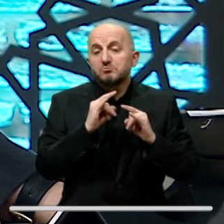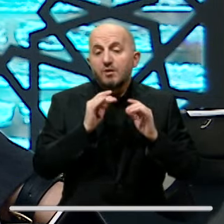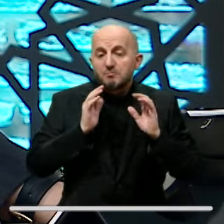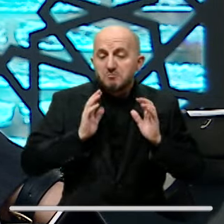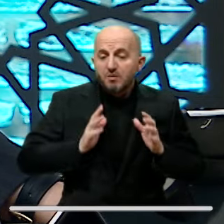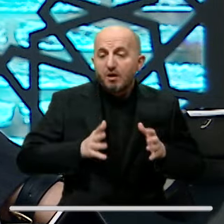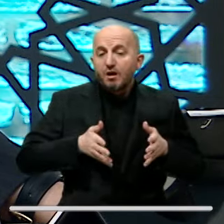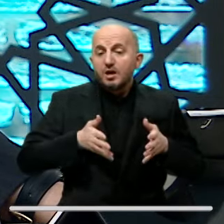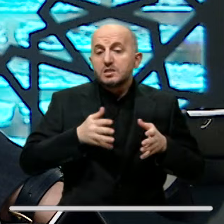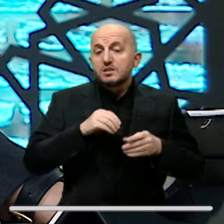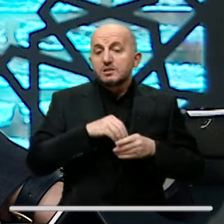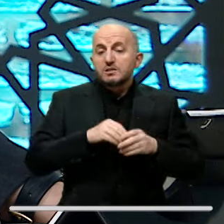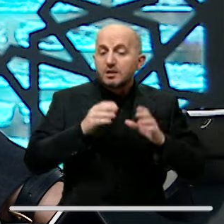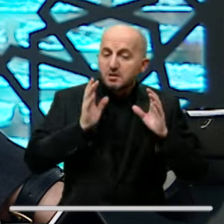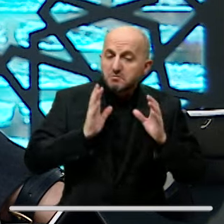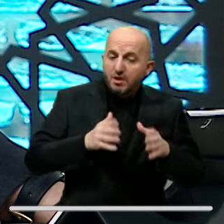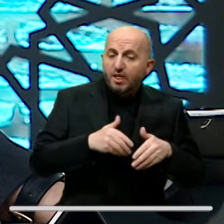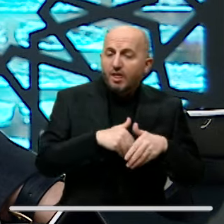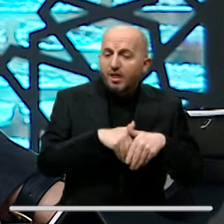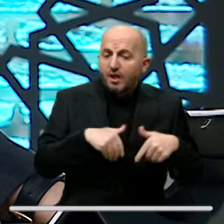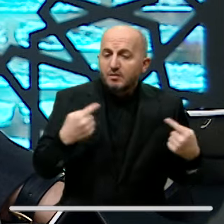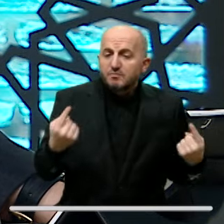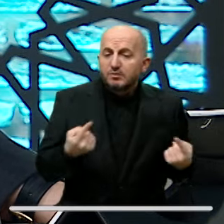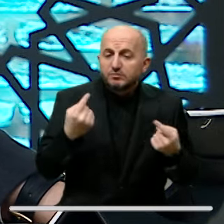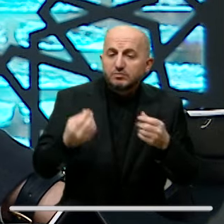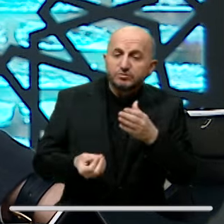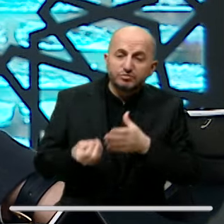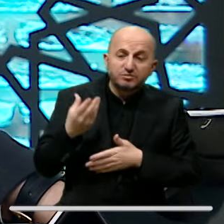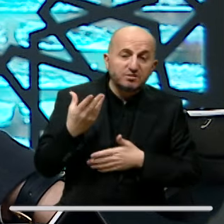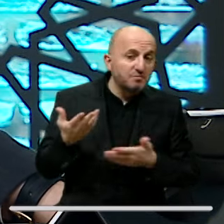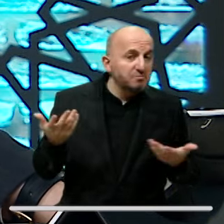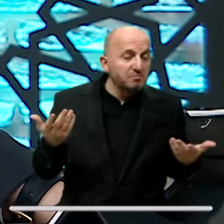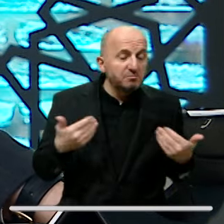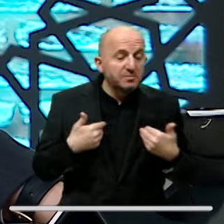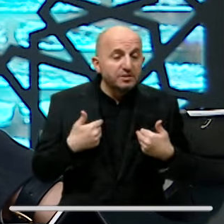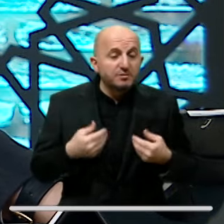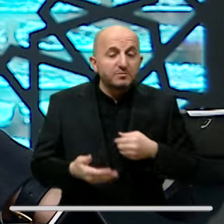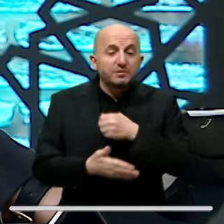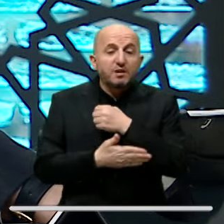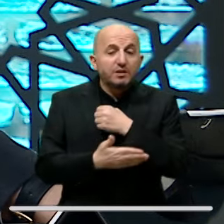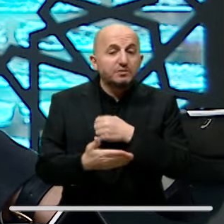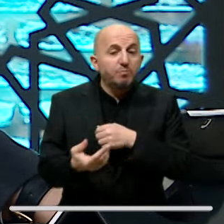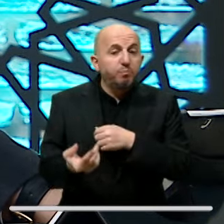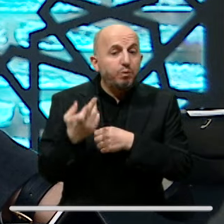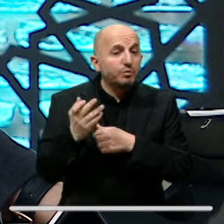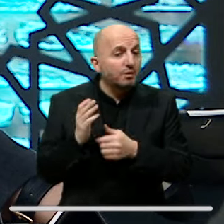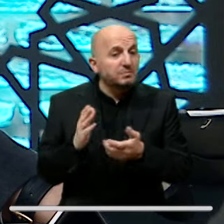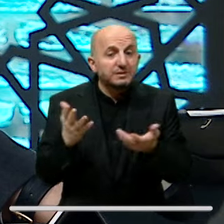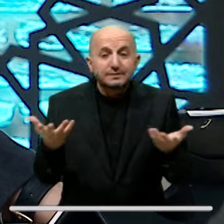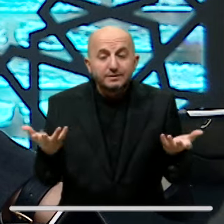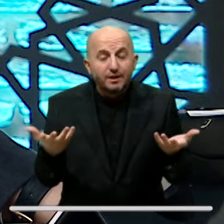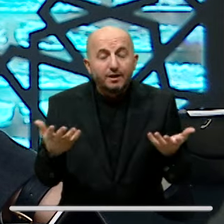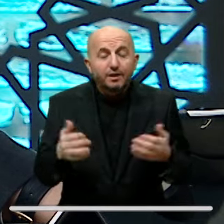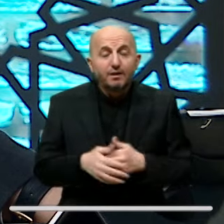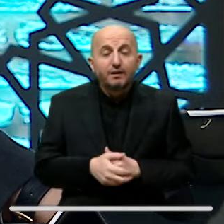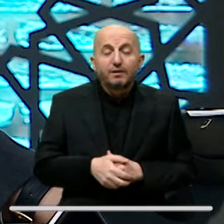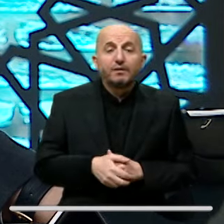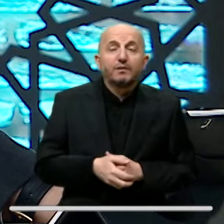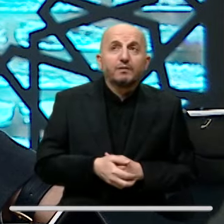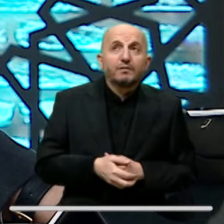ibadeti içinde ibadet yapılmasına engel bir durum falan oluşturur mu? Yani bizim yaptığımız hayır boşa mı gider? Ben böyle anladım